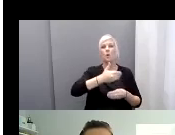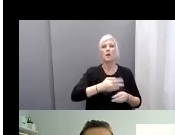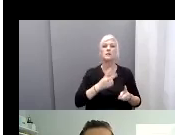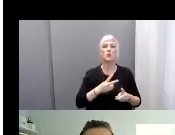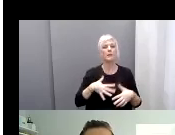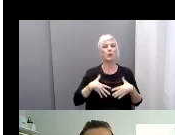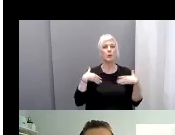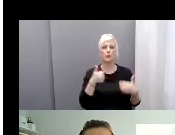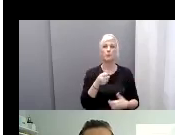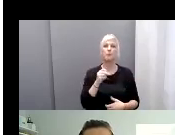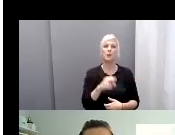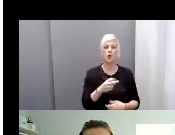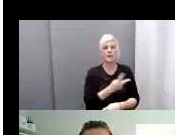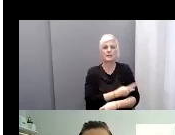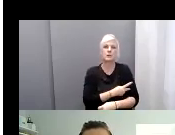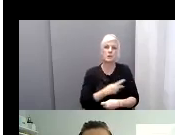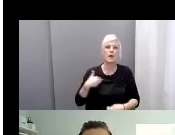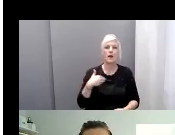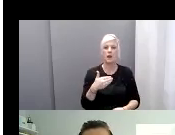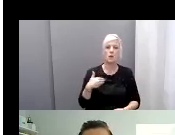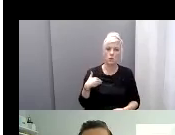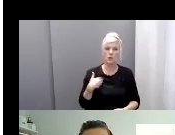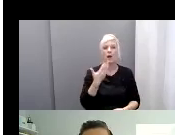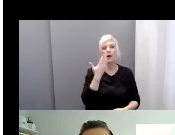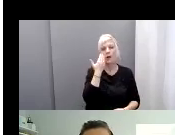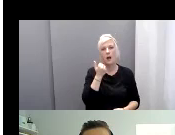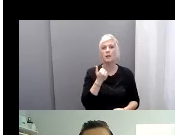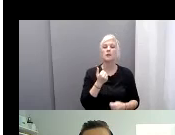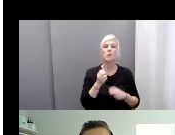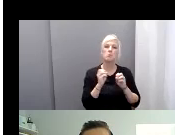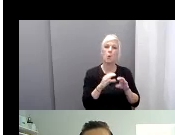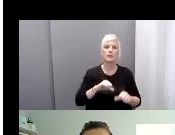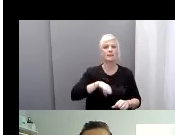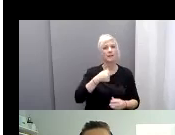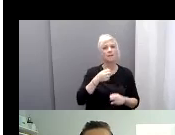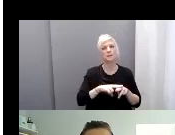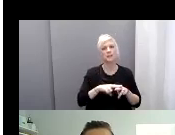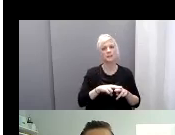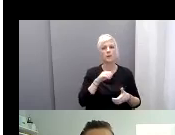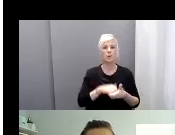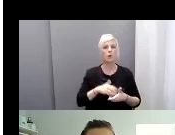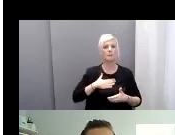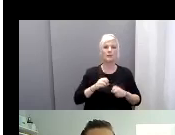relationer, tillit och kommunikation spelar för självkänslan och det allmänna välbefinnandet.